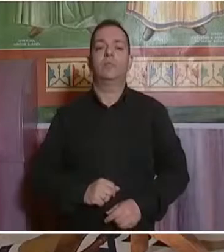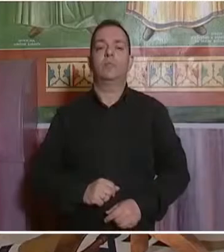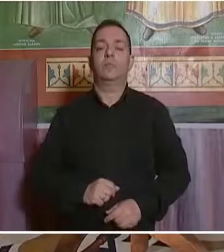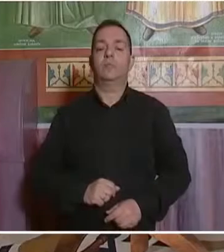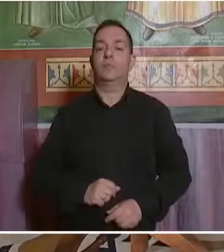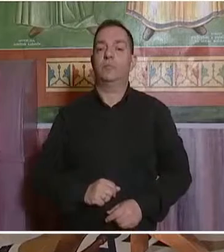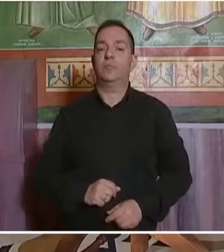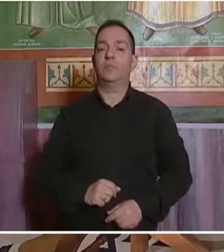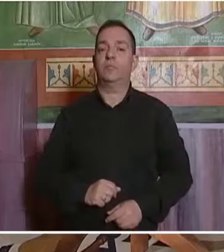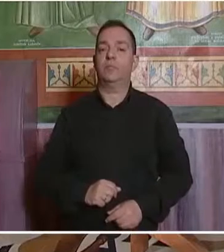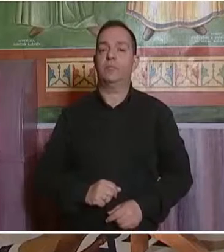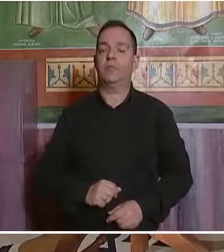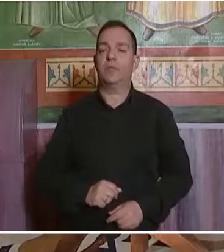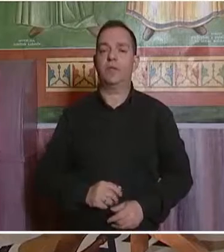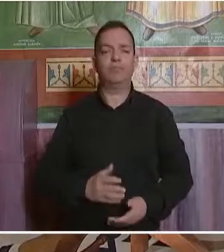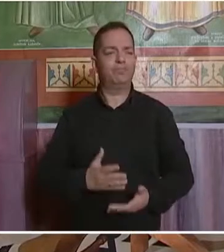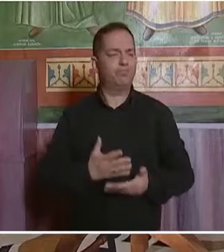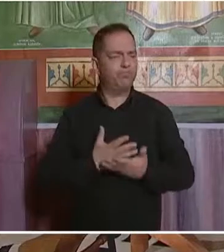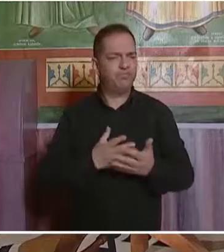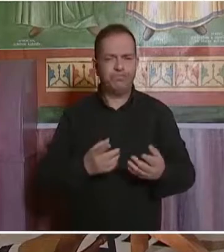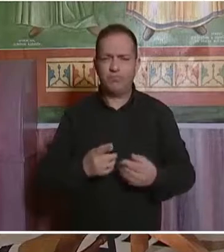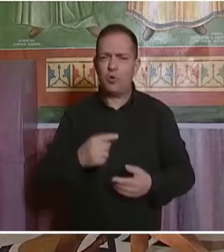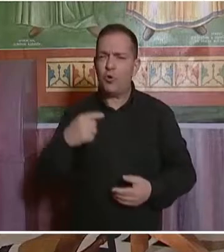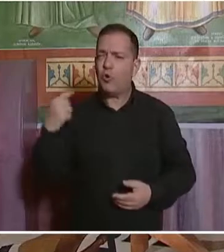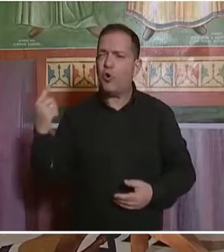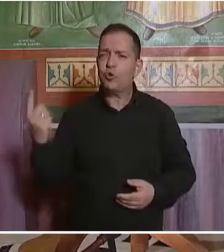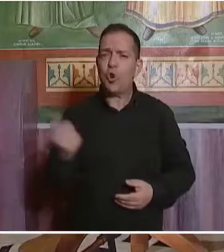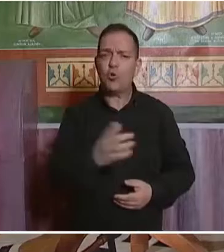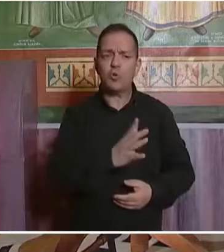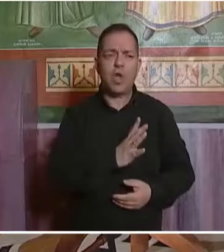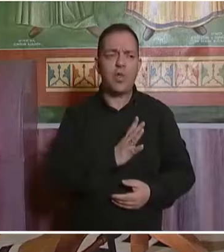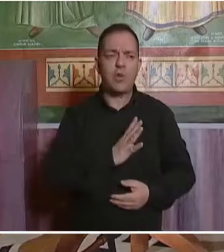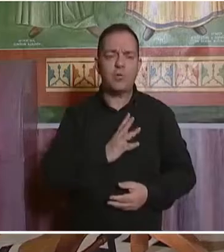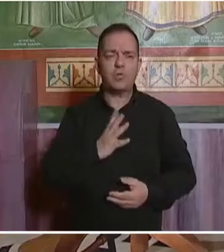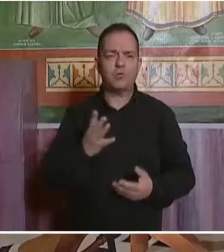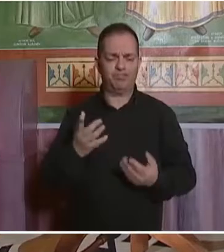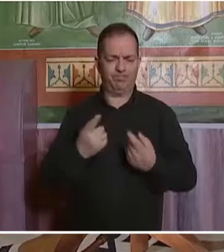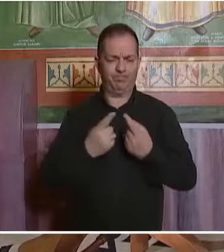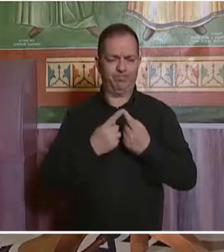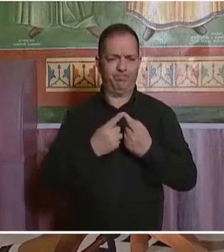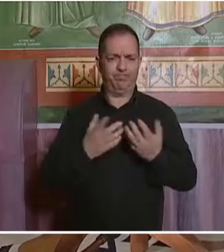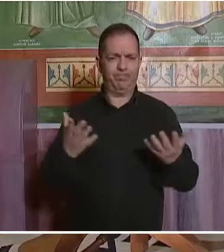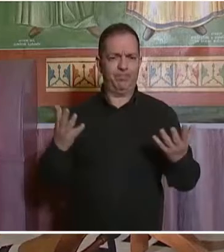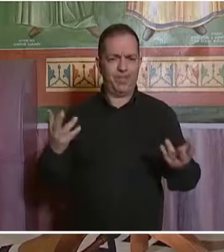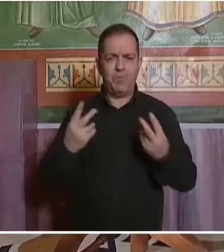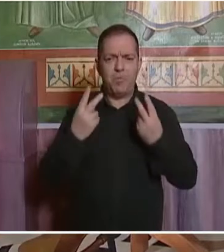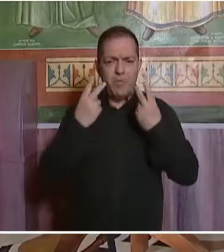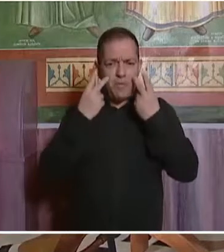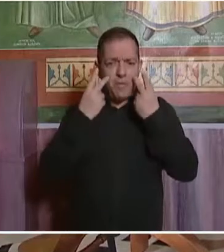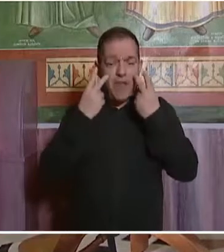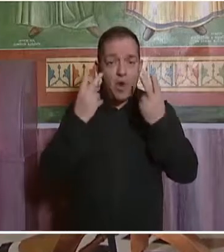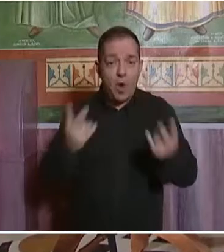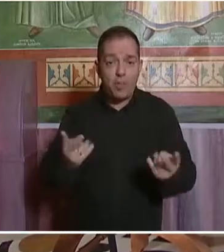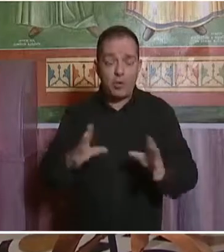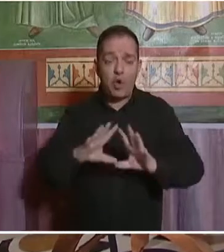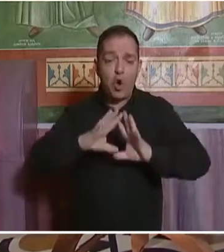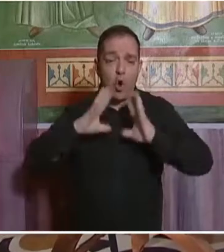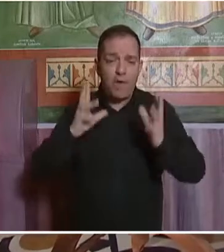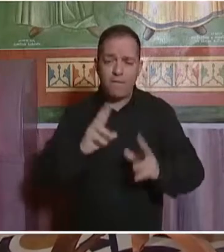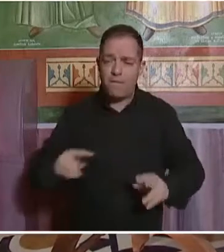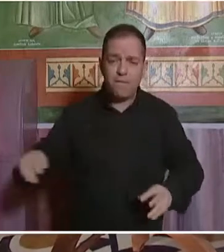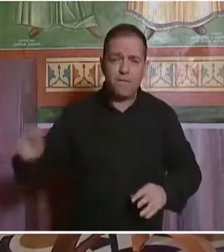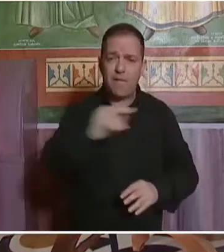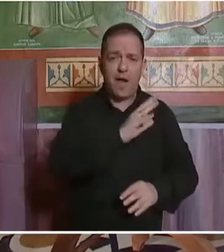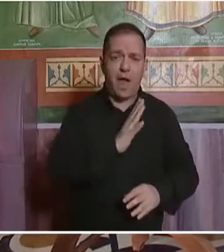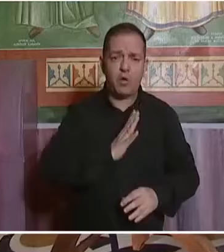Φαινόμενο πανανθρώπινο, αγαπητοί μου αδελφοί, η συνείδησή μας. Φωνή